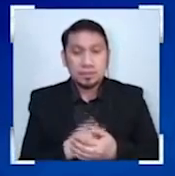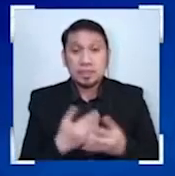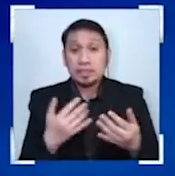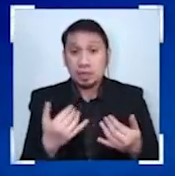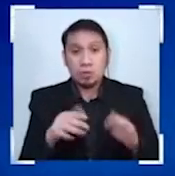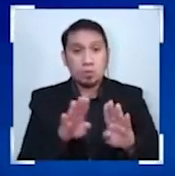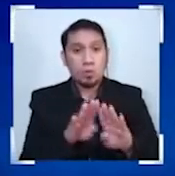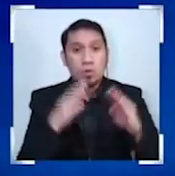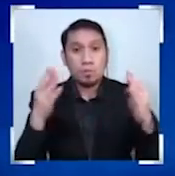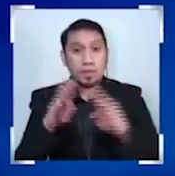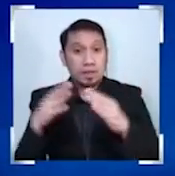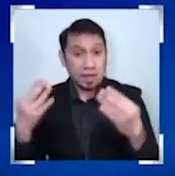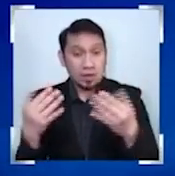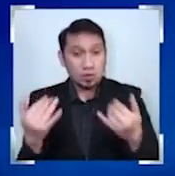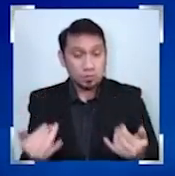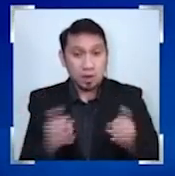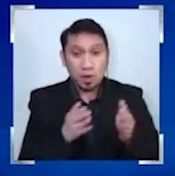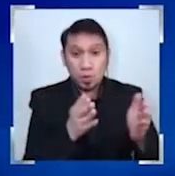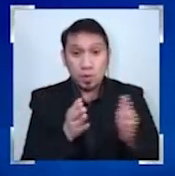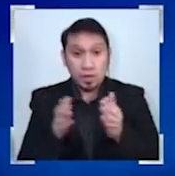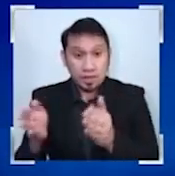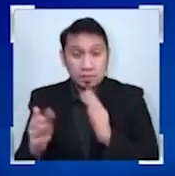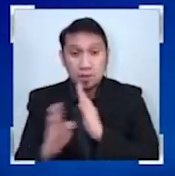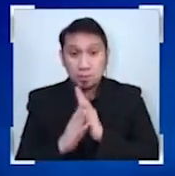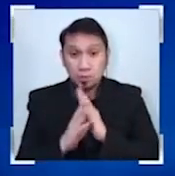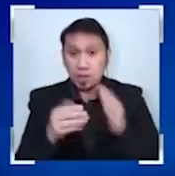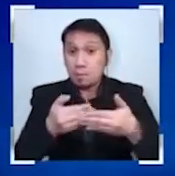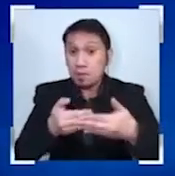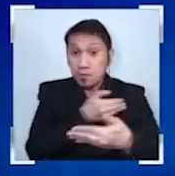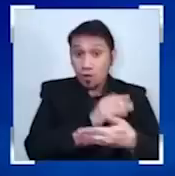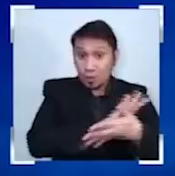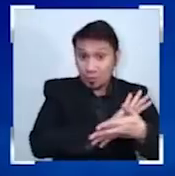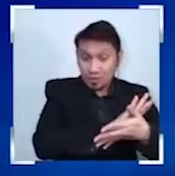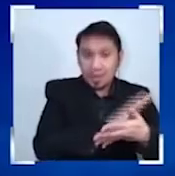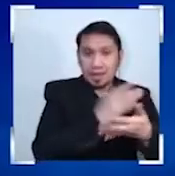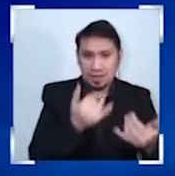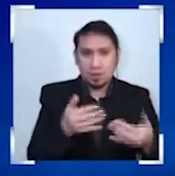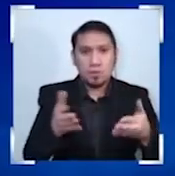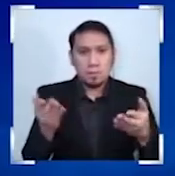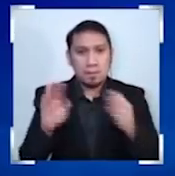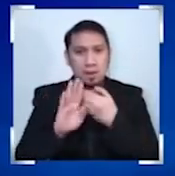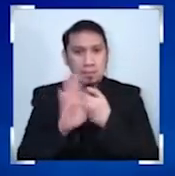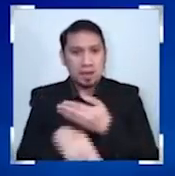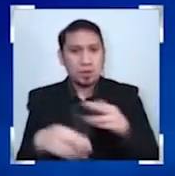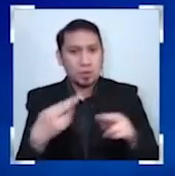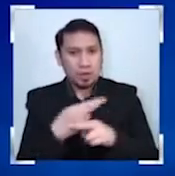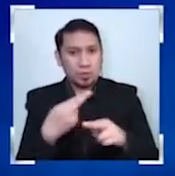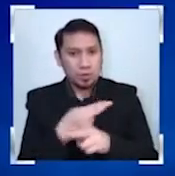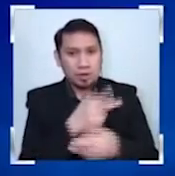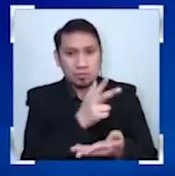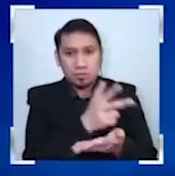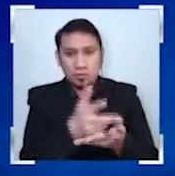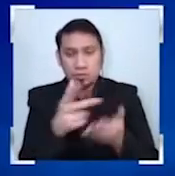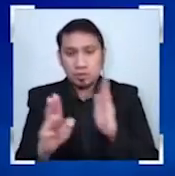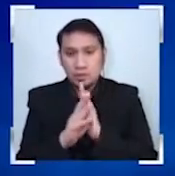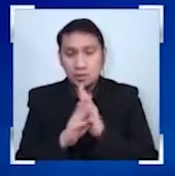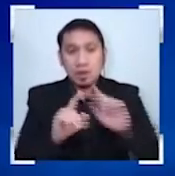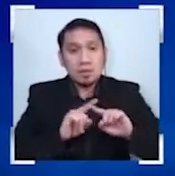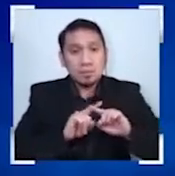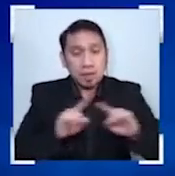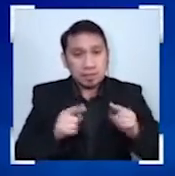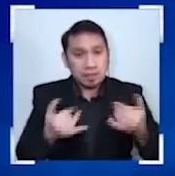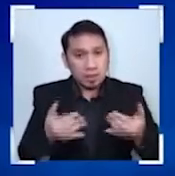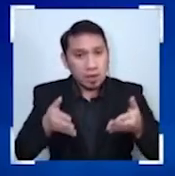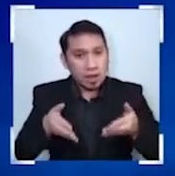ruta ng bus bago ang pandemya. Pero dapat payag ang mga local government unit na may bumiyahing mga bus papunta